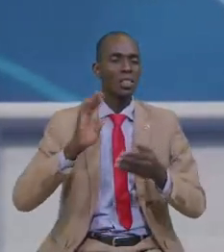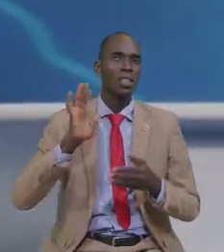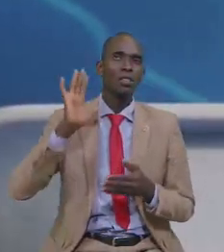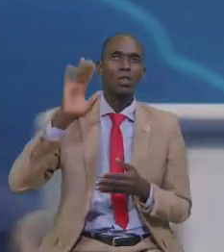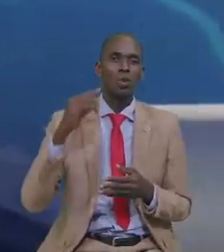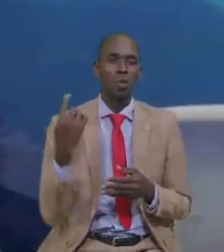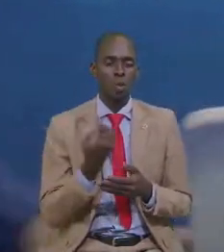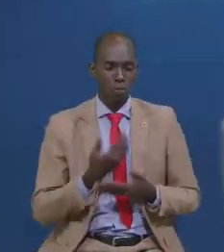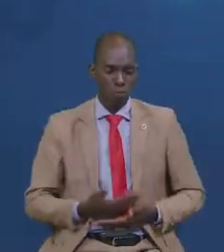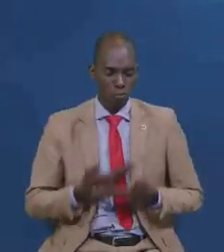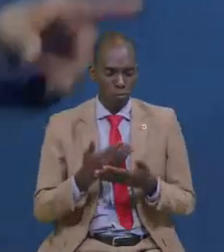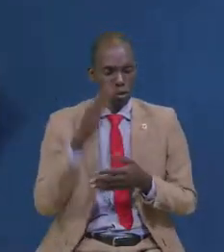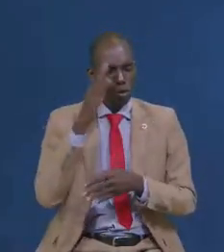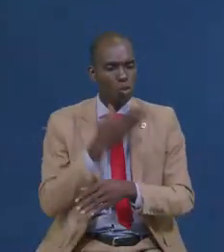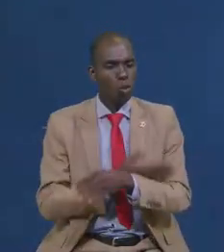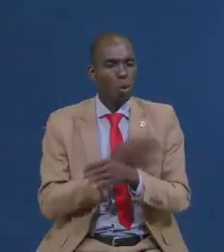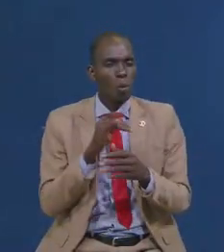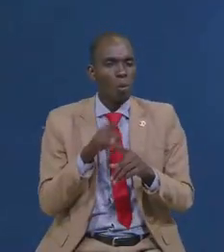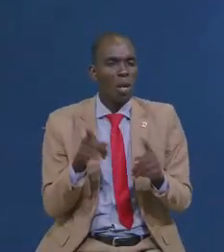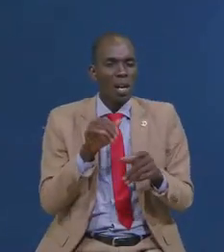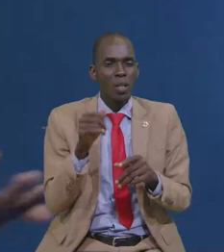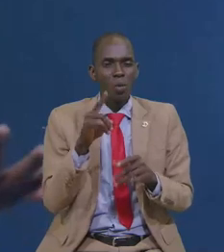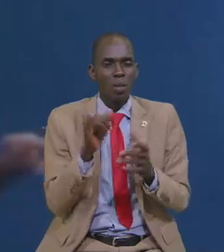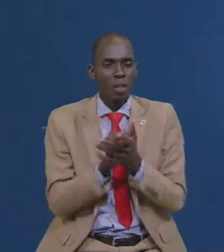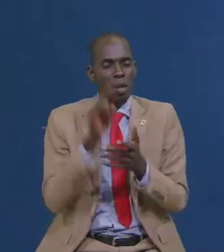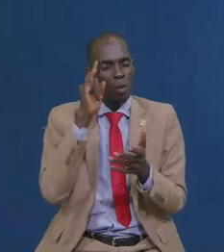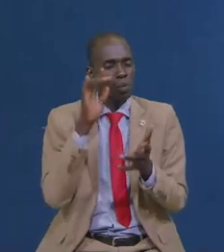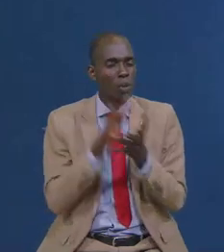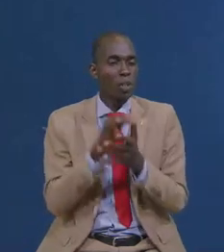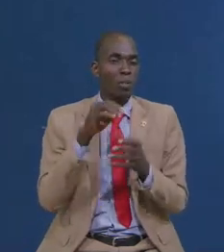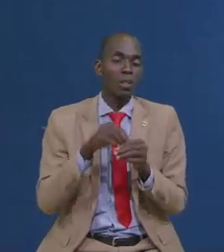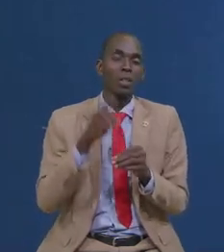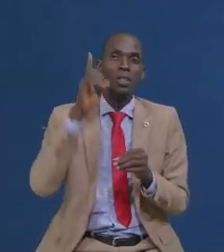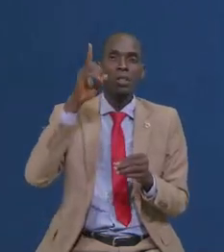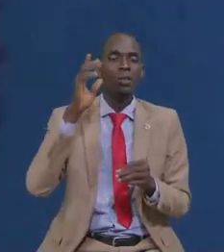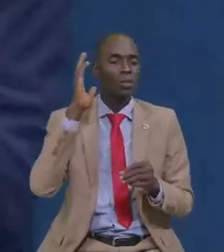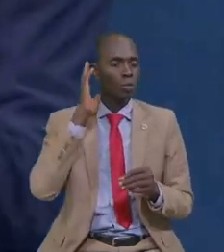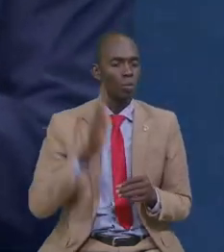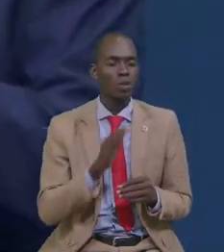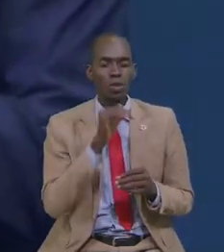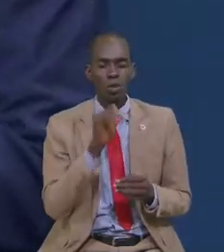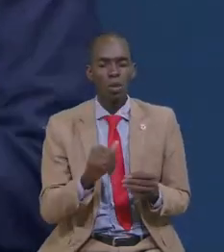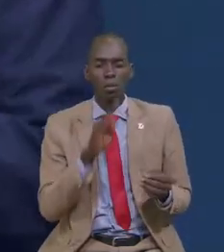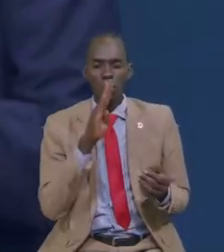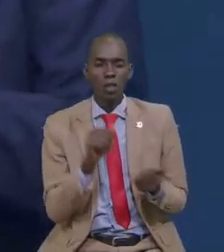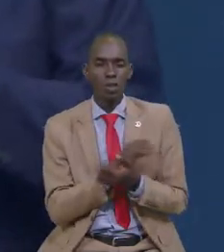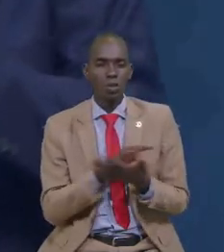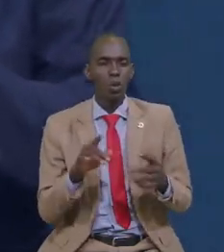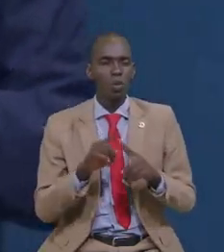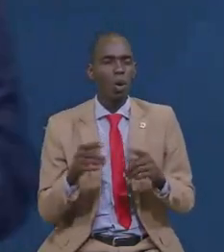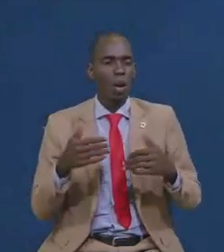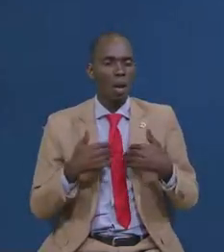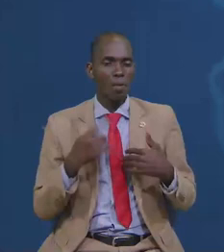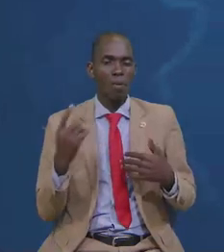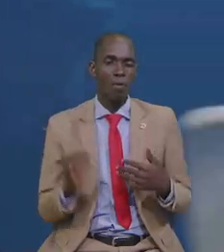unique, afin que quiconque croit en lui et l'invoque ne périsse point, mais qu'il